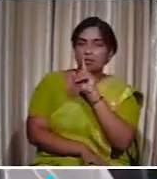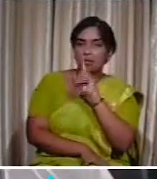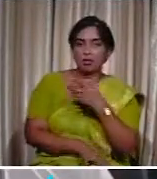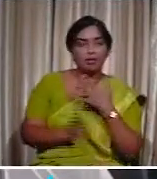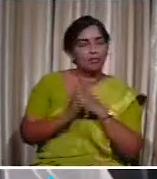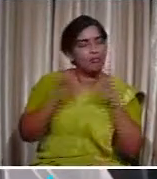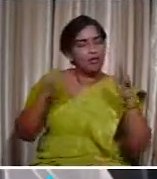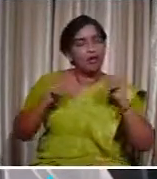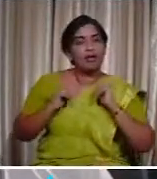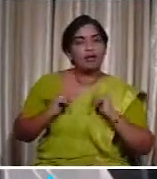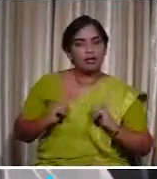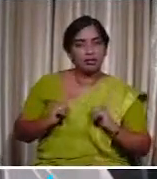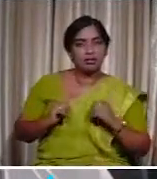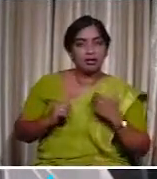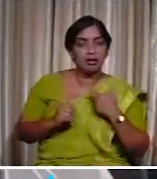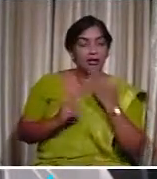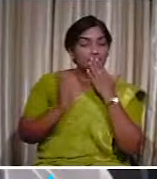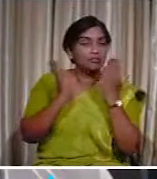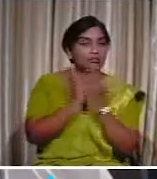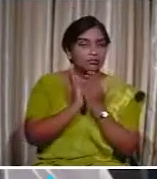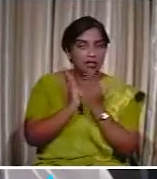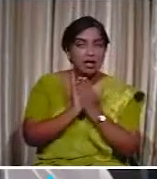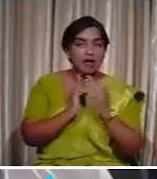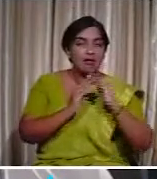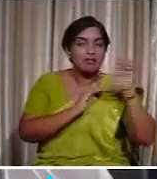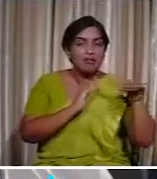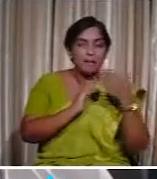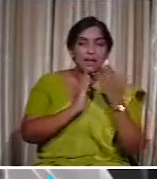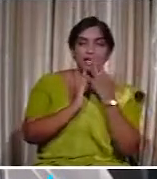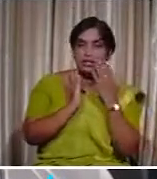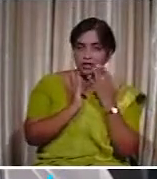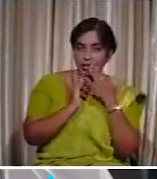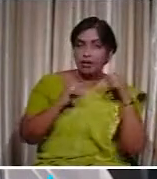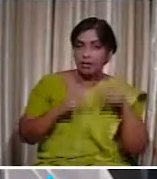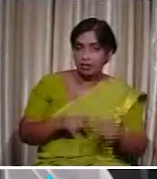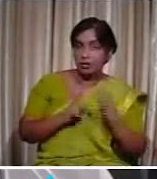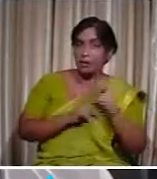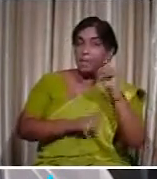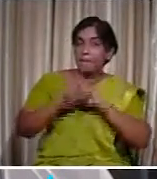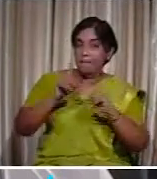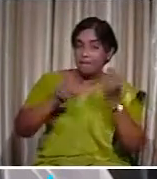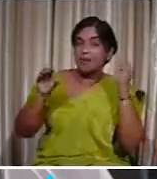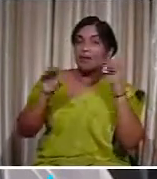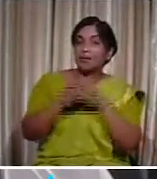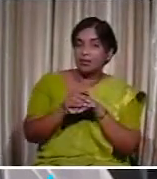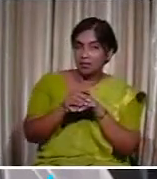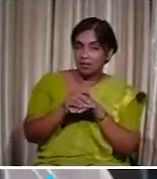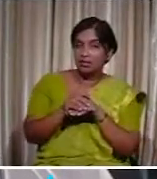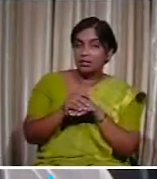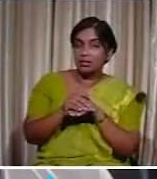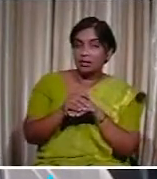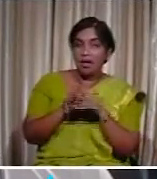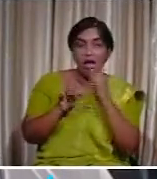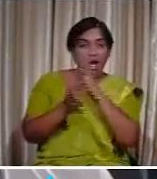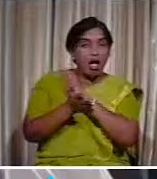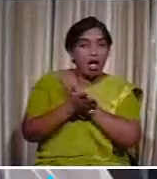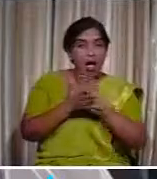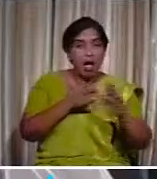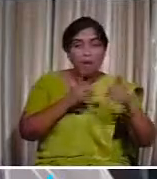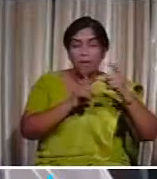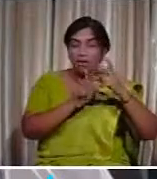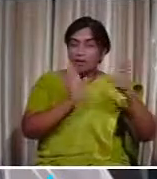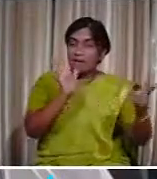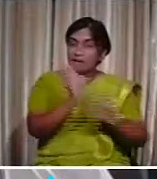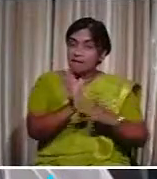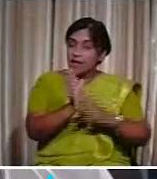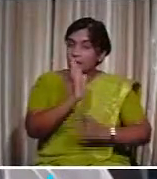ලොකු ආඩම්බරයක්. මම ඉගෙන ගත්තේ ගමේ ඉස්කෝලේක. මං අද මේ පාර්ලිමේන්තුවට එන්නේ අන්තිම හම්බන්තොට දිස්ත්‍රික්ක හද්ද